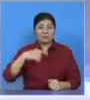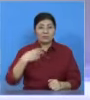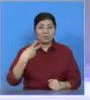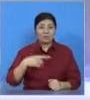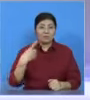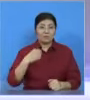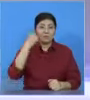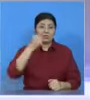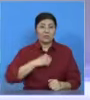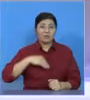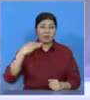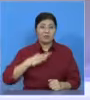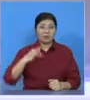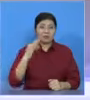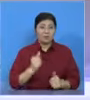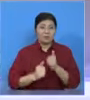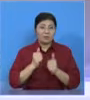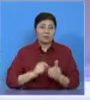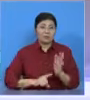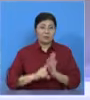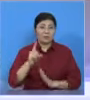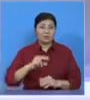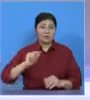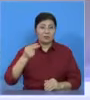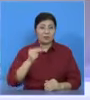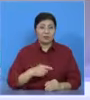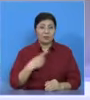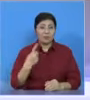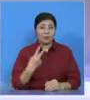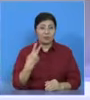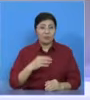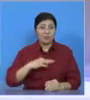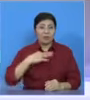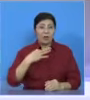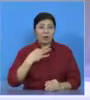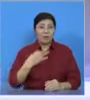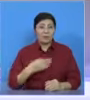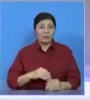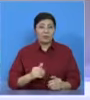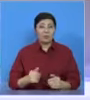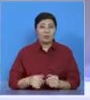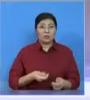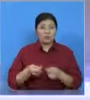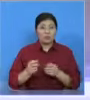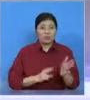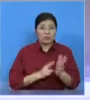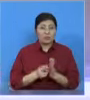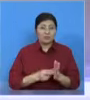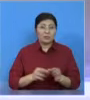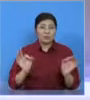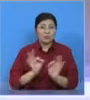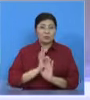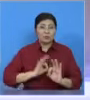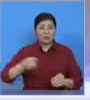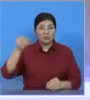В Актюбинской области чемпионат стартовал в четверг и проходит по двум компетенциям. Это управление железнодорожным транспортом и музыкальное